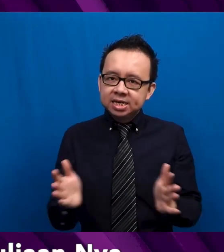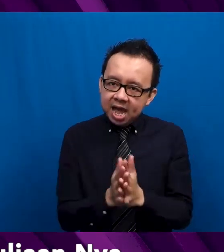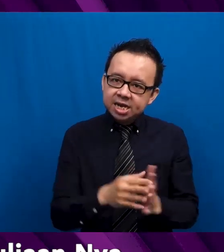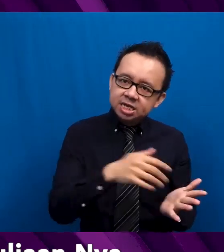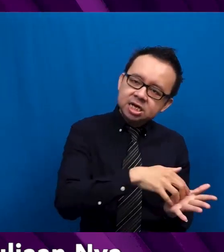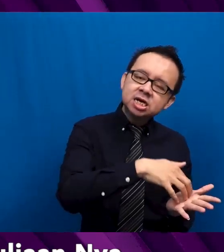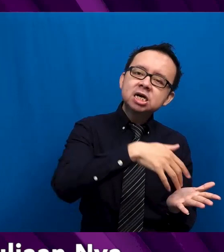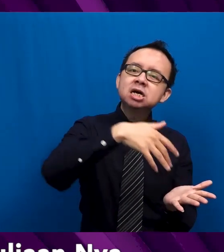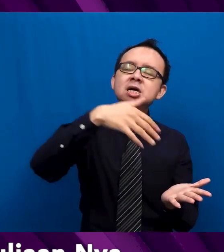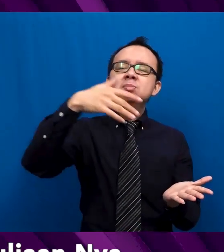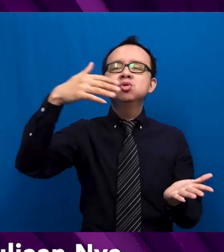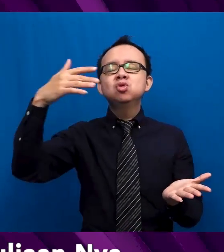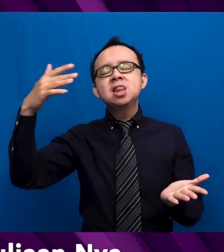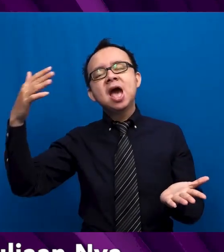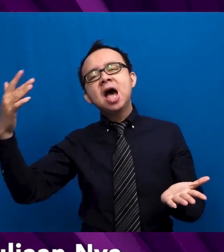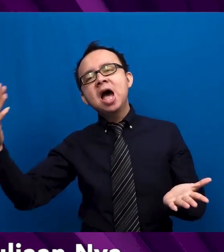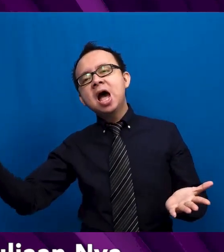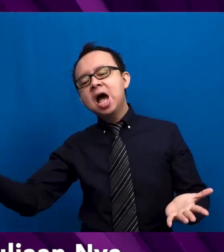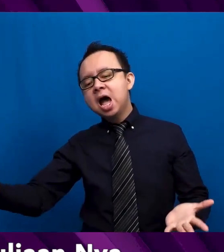kekayaan dan